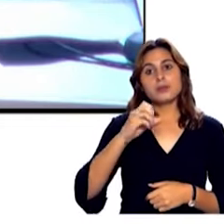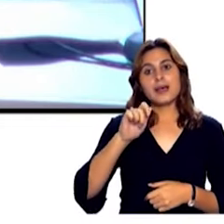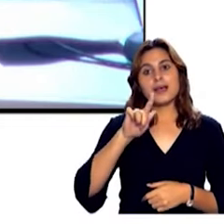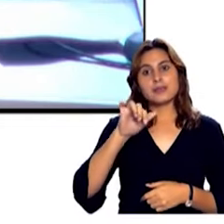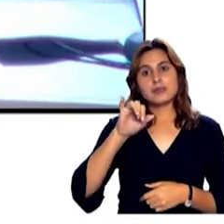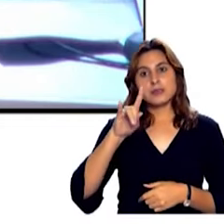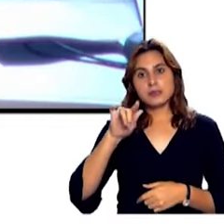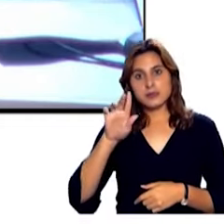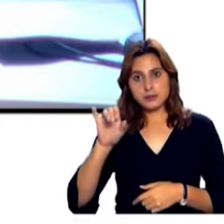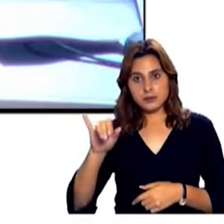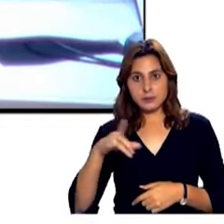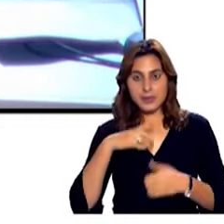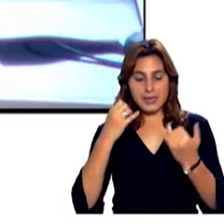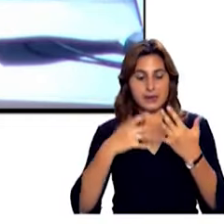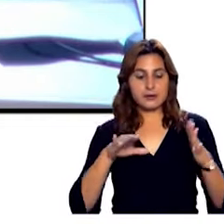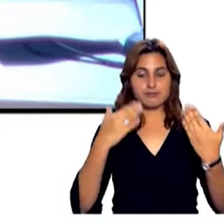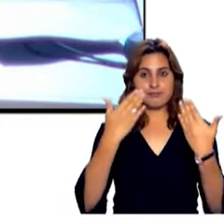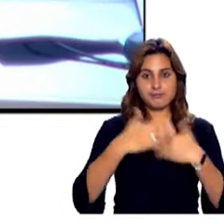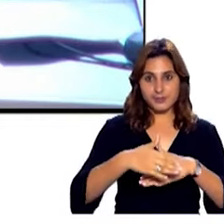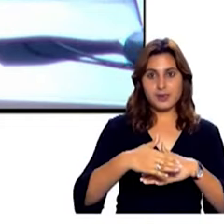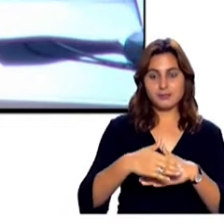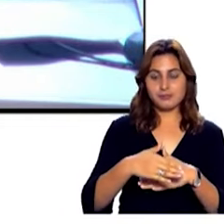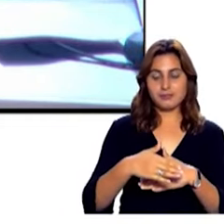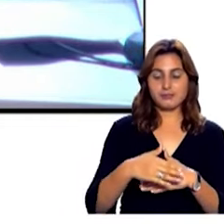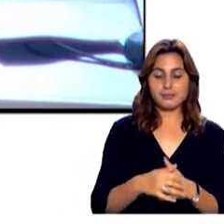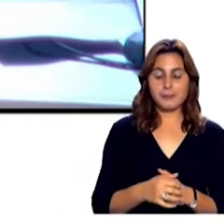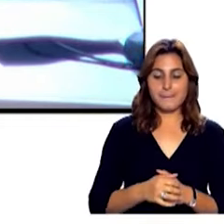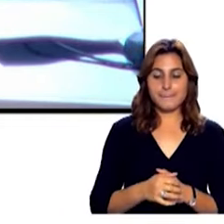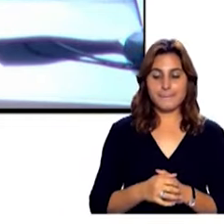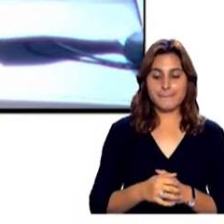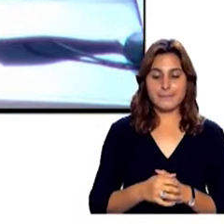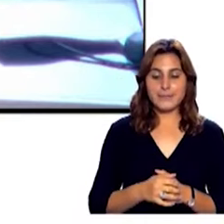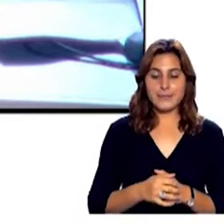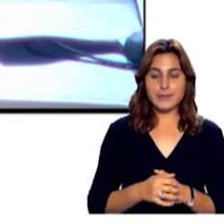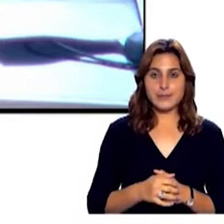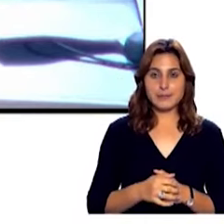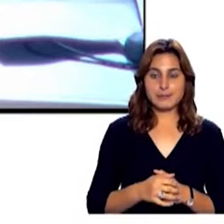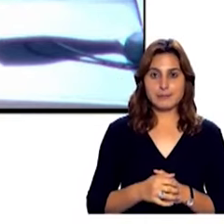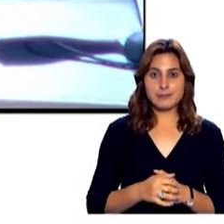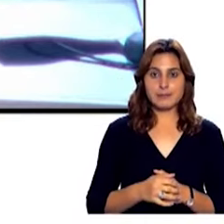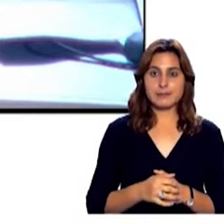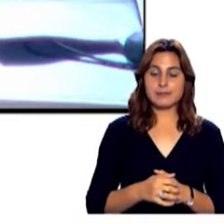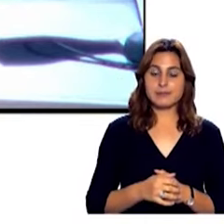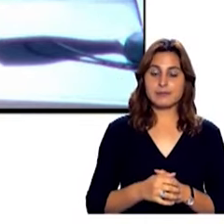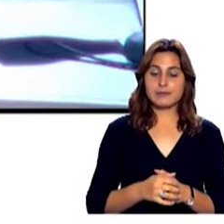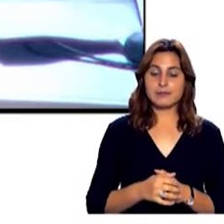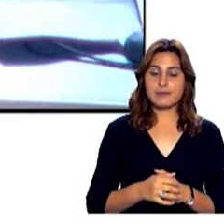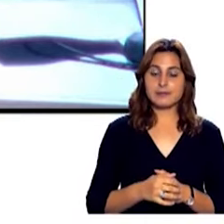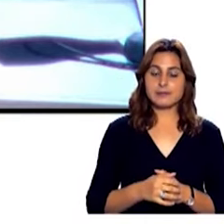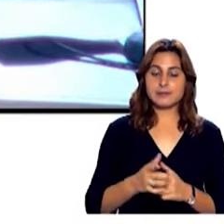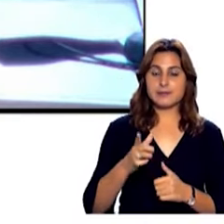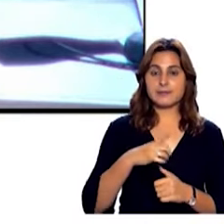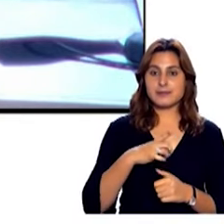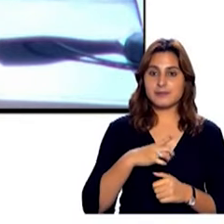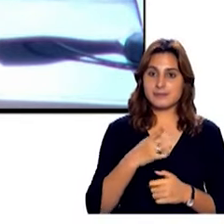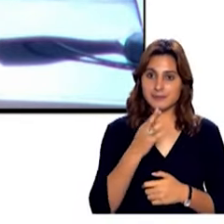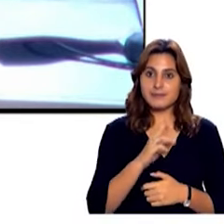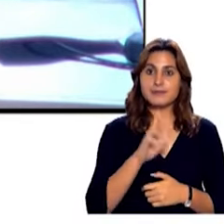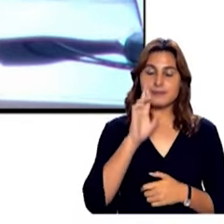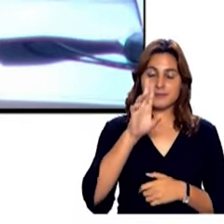la Raison Plus que par Raison d'autorité évidemment si je demande La Vie à la cour de cassation c'est Pour le